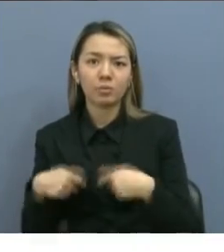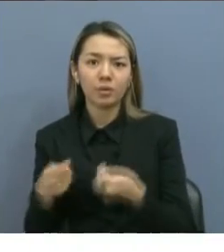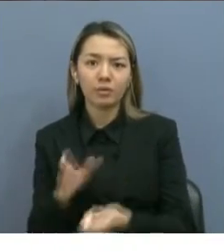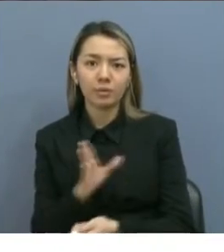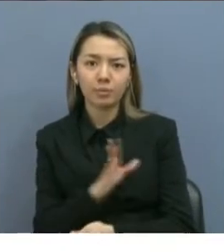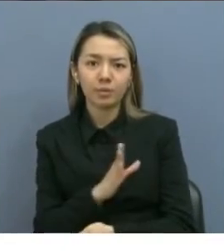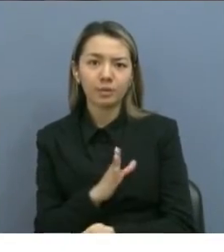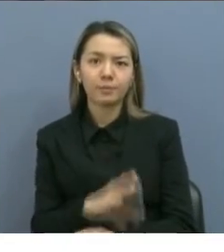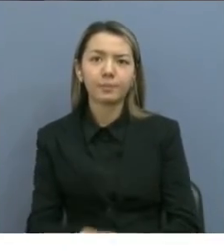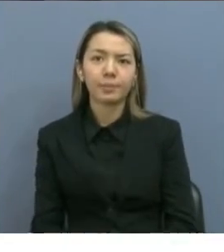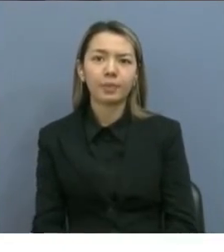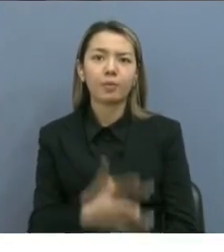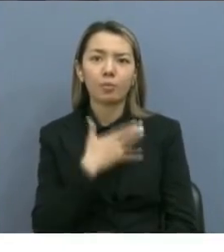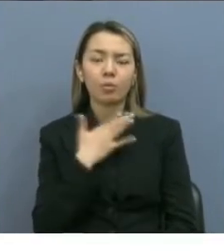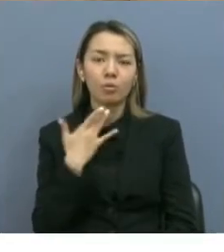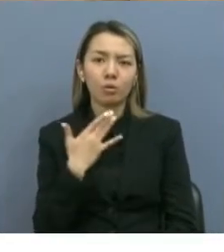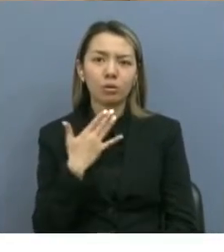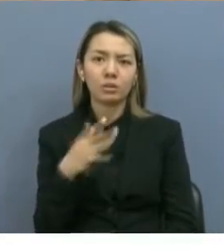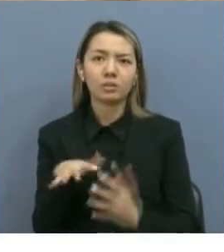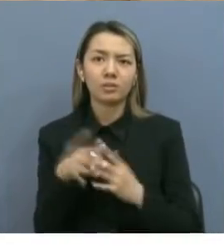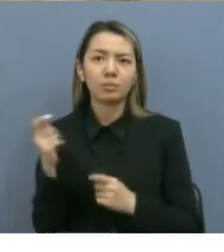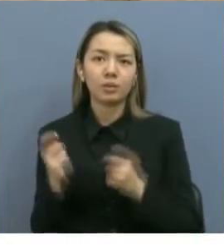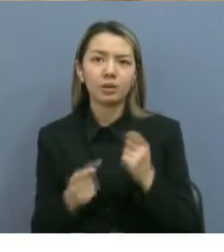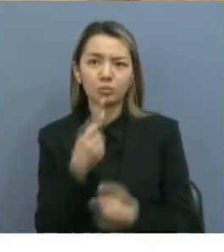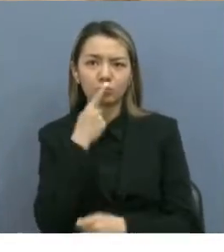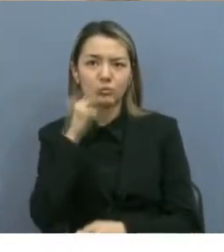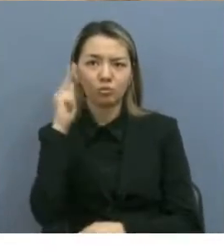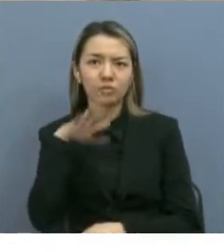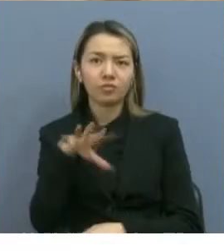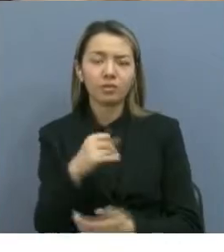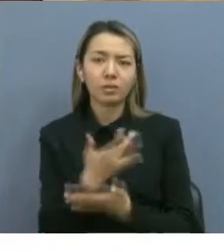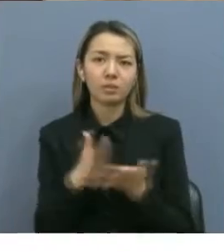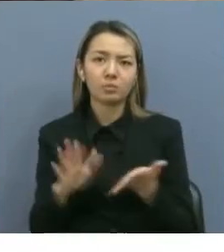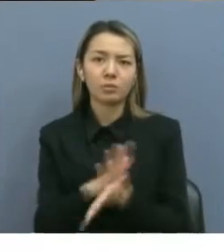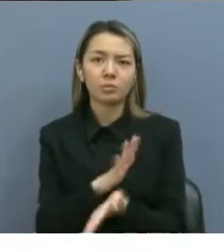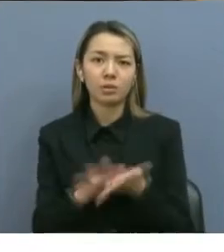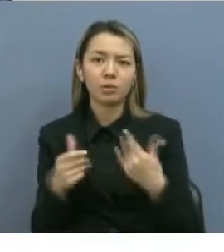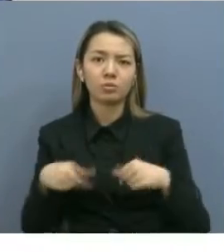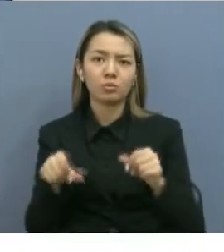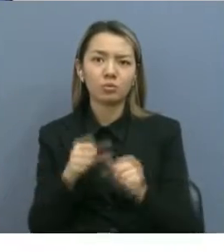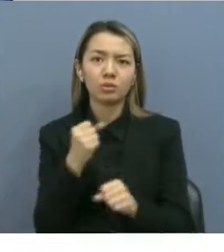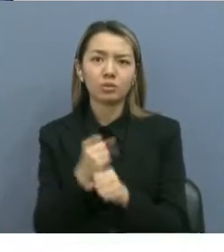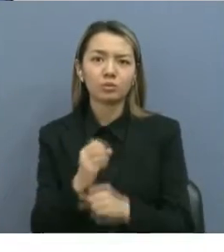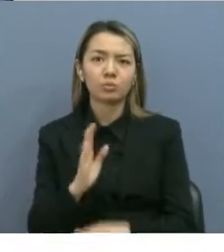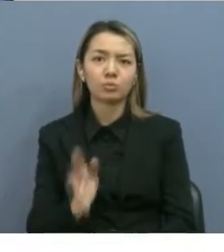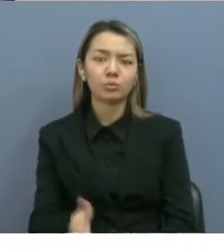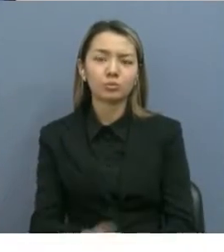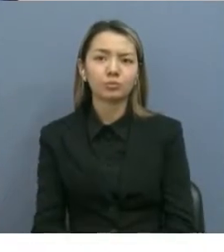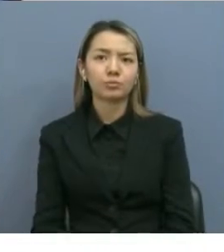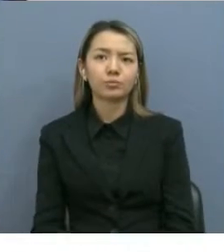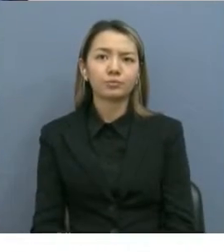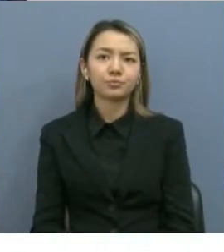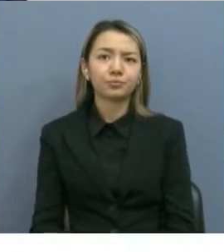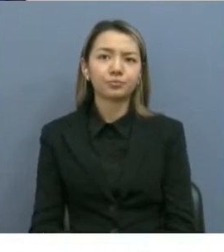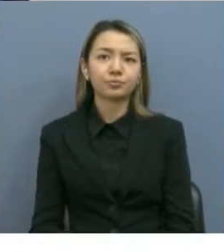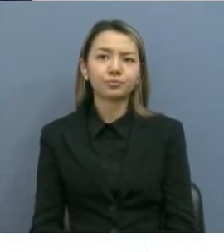Өңір тұрғындары көптейді. Айта кетерлігі, қашықтықтан кеңес берудің барлық түрлері тегін ұйымдастырылуда. Мақпал Айбабина, Василий Вережников,